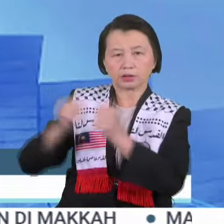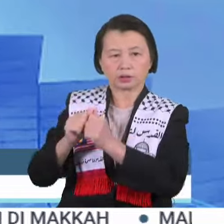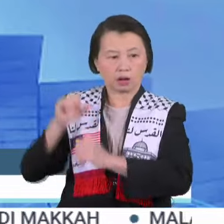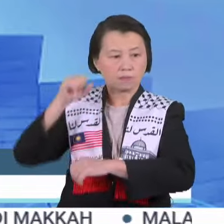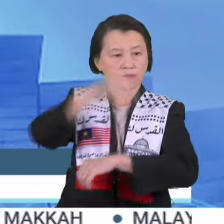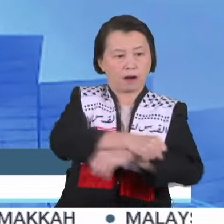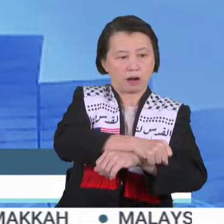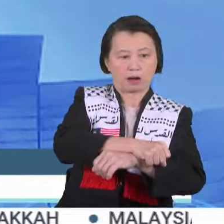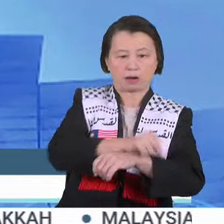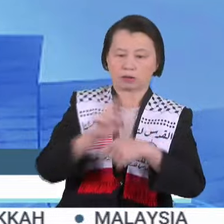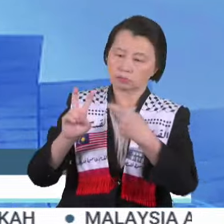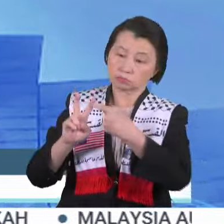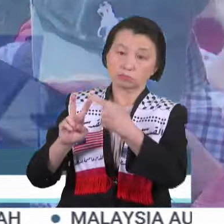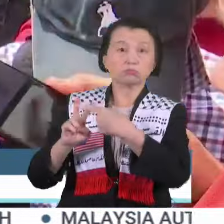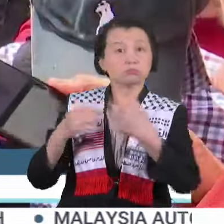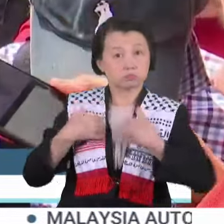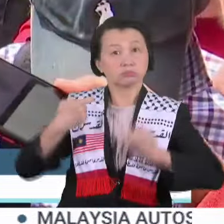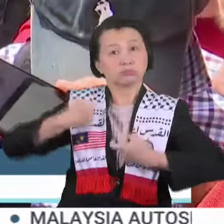serangan terbabit.